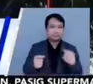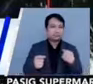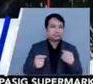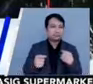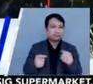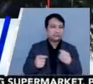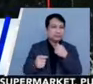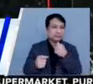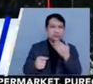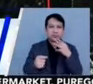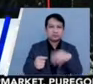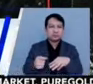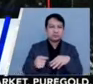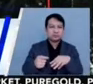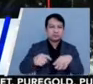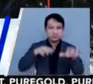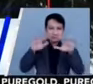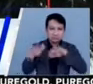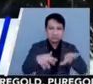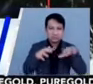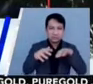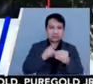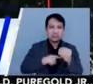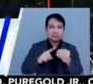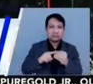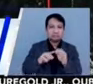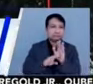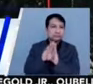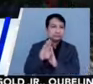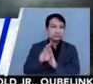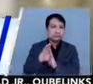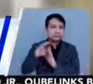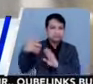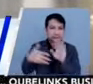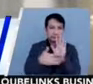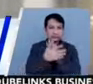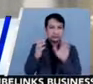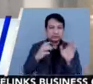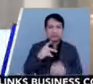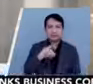ng paulan na dulot nga ng enhanced na habagat ni Bagyong Karina.